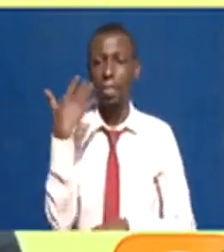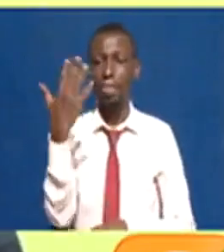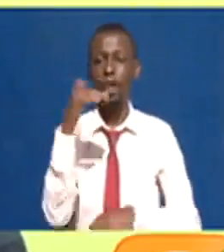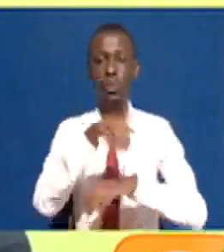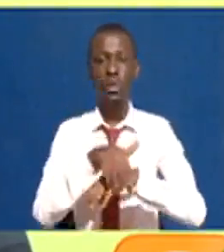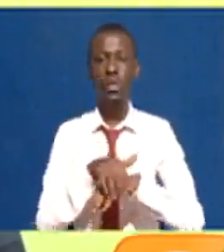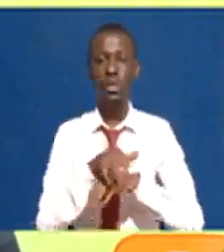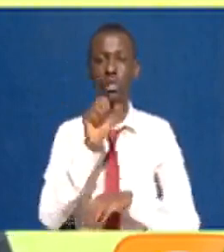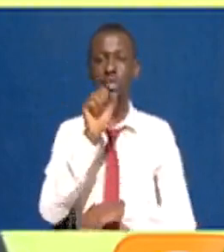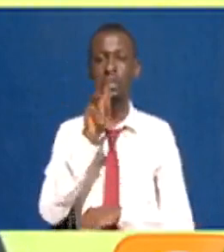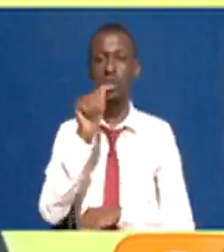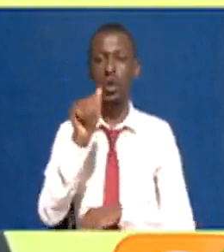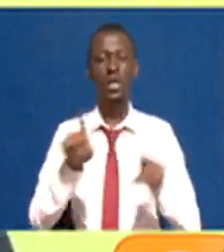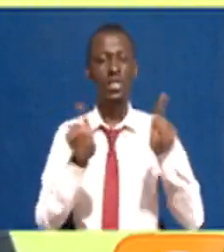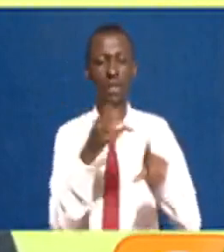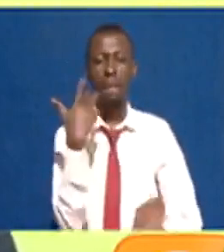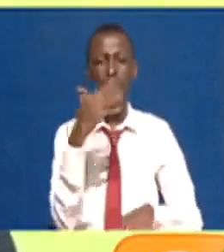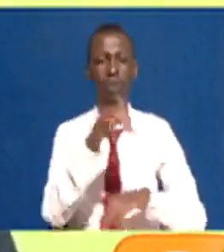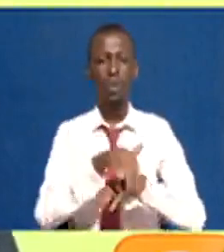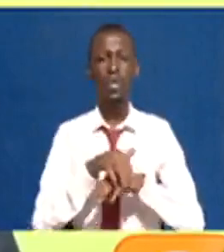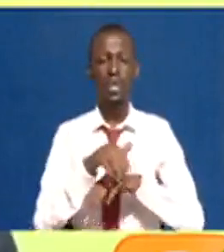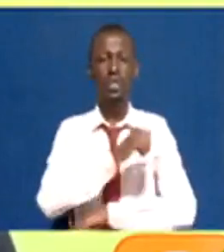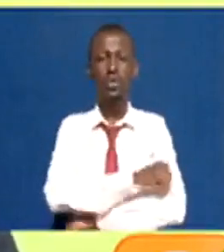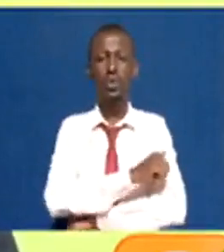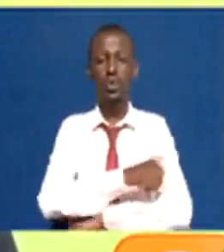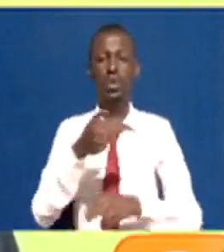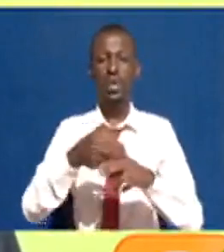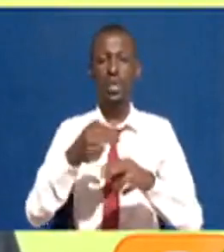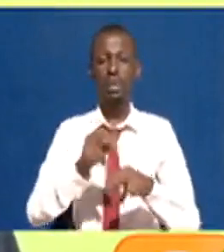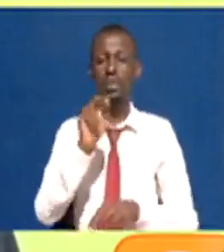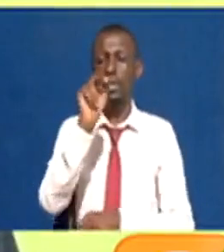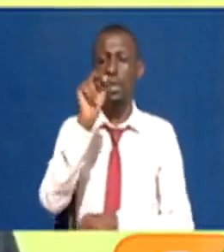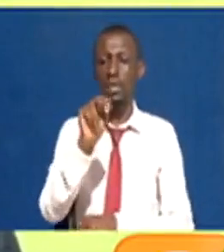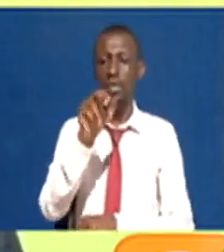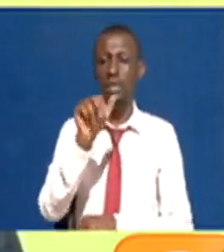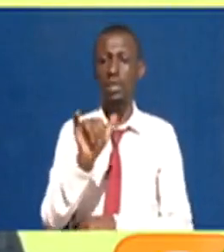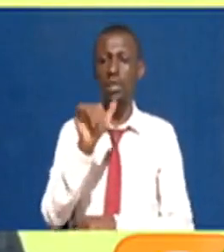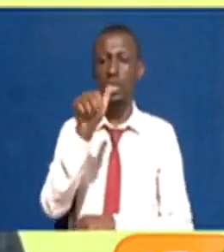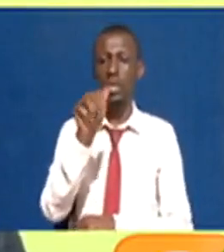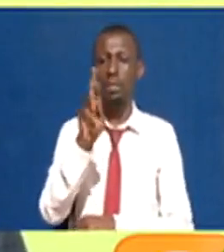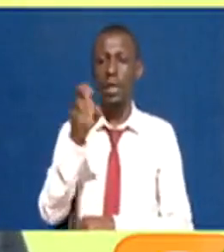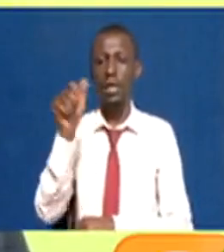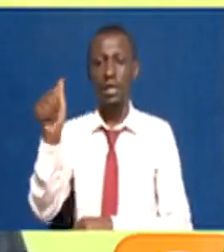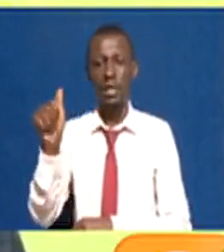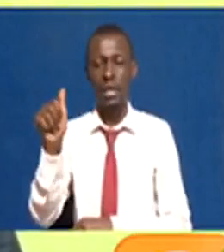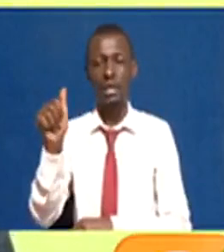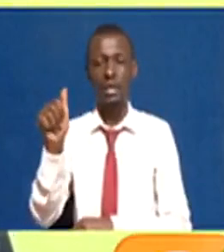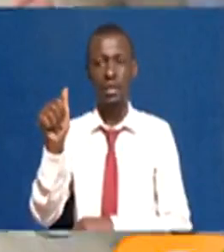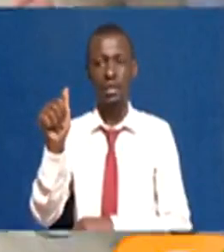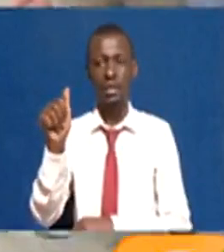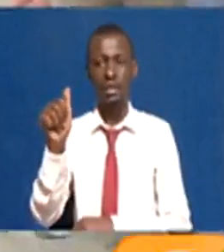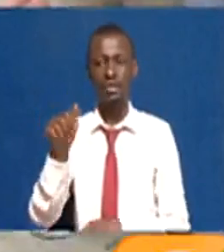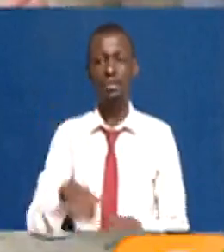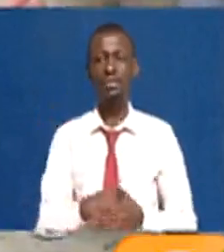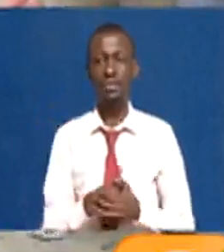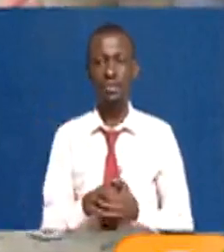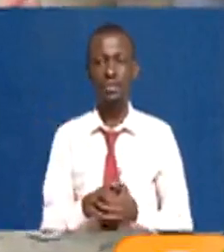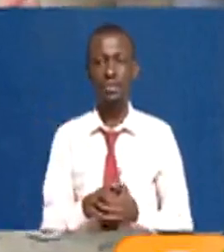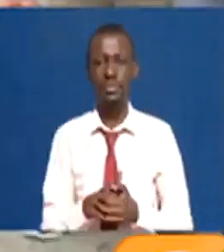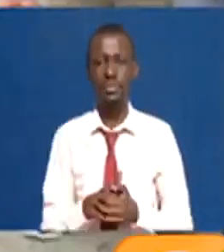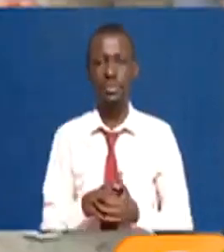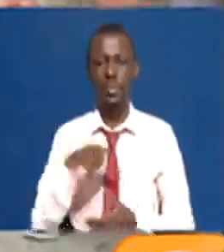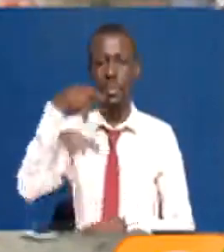we found in Nyambaria. So that means they are being manufactured from a certain center. Katibu katika